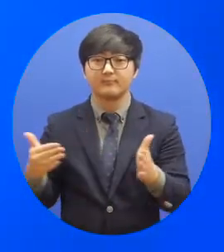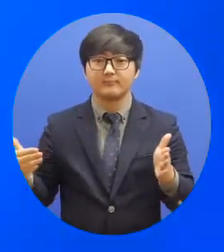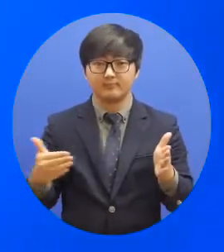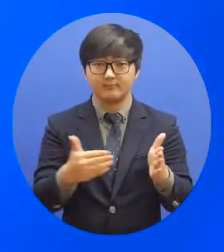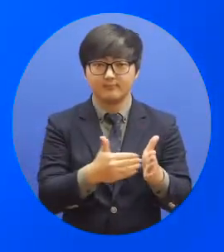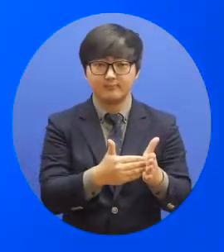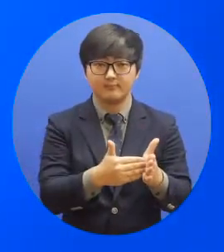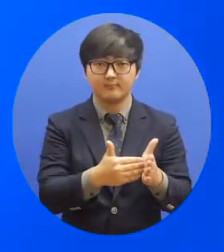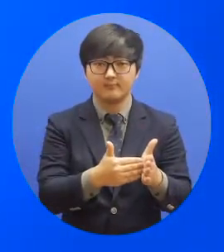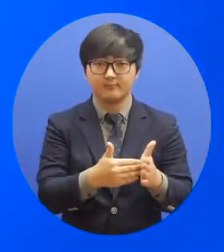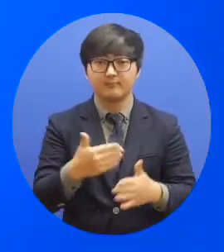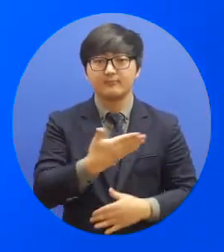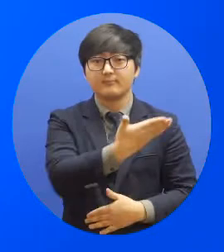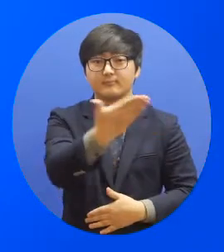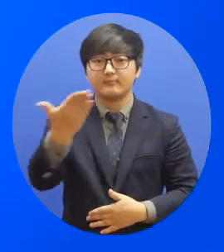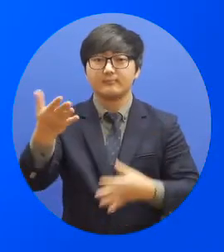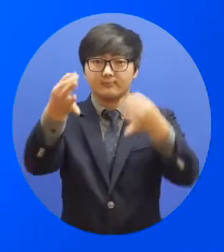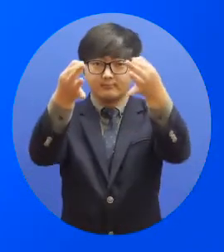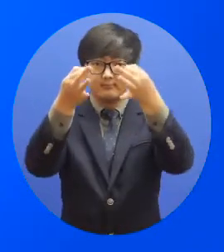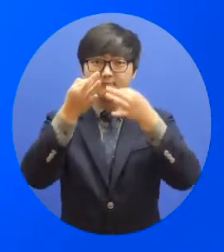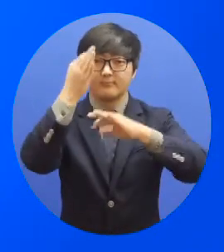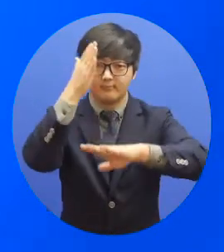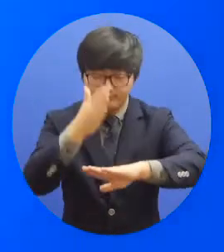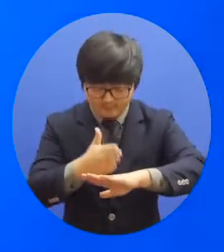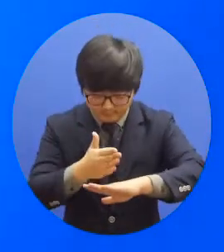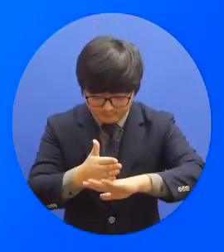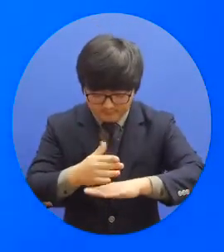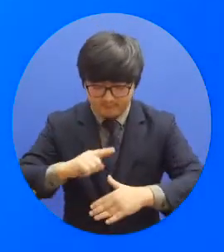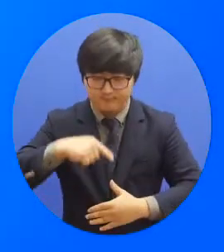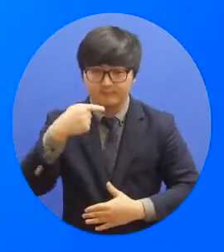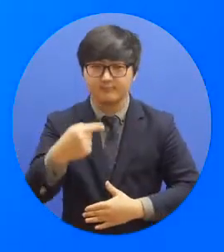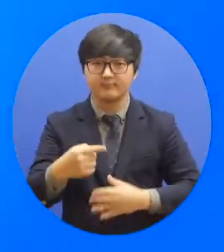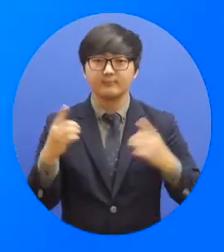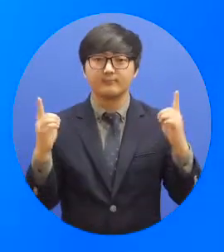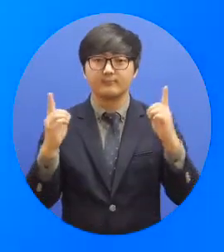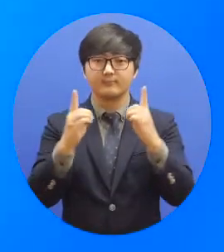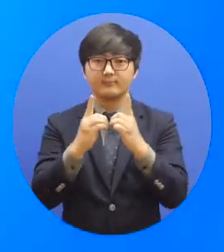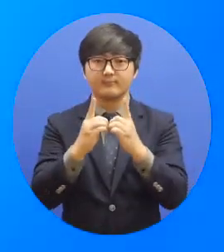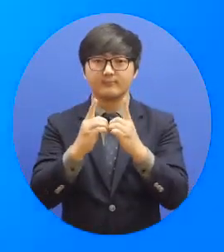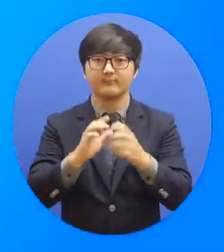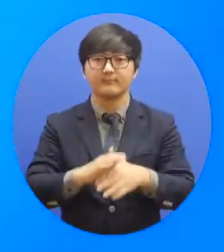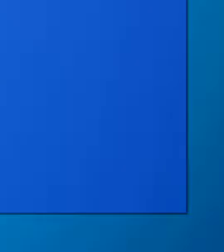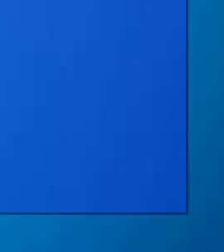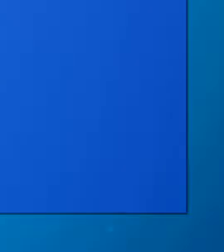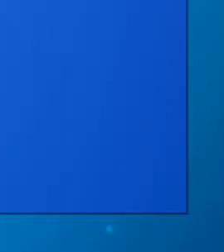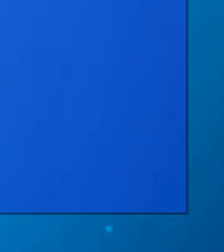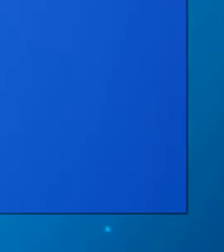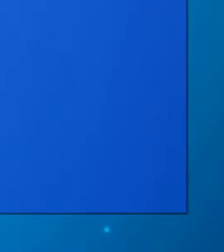시정뉴스를 마치겠습니다. 시청해주신 여러분 고맙습니다. 다음 회에 뵙겠습니다.